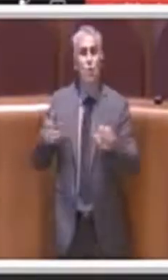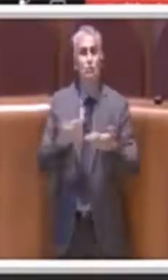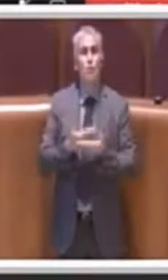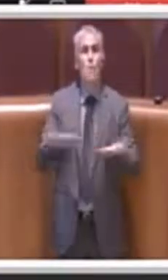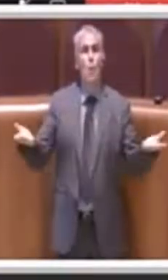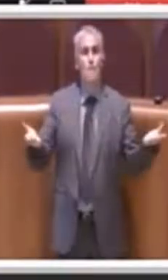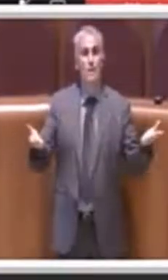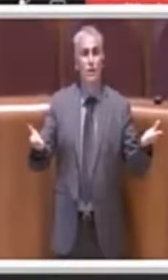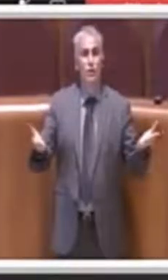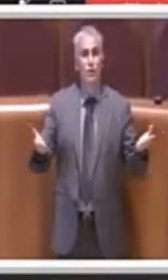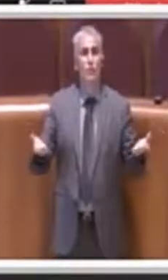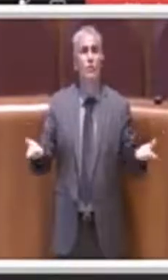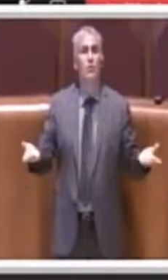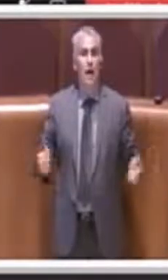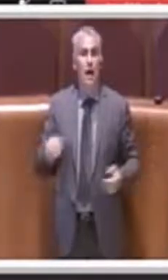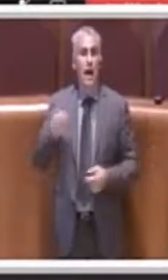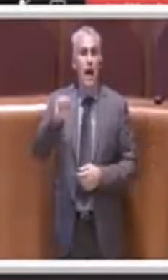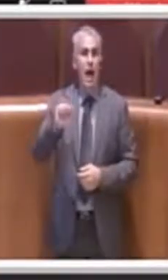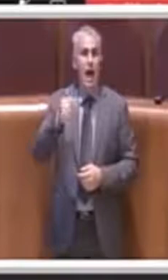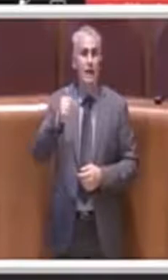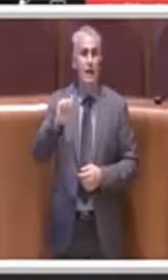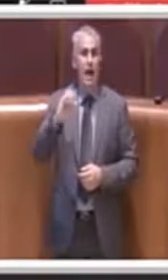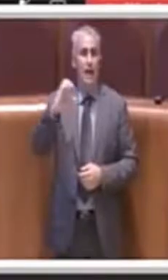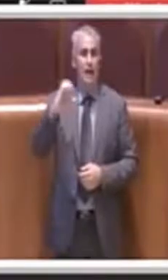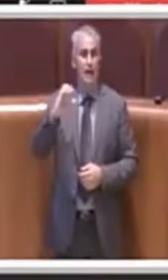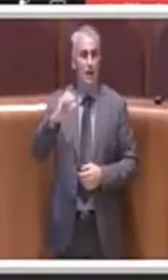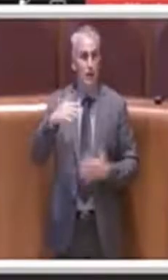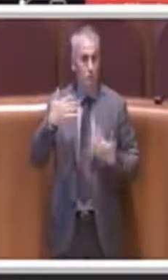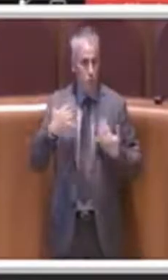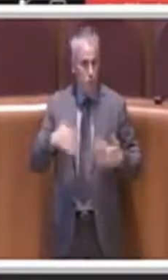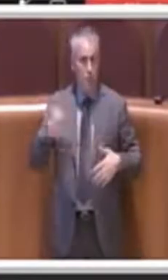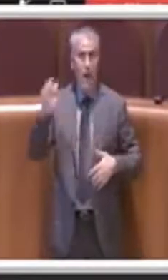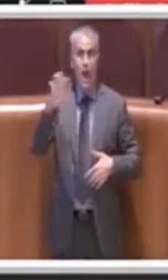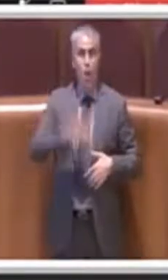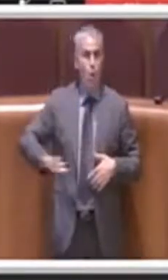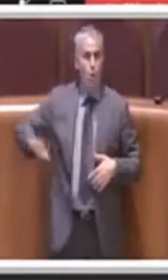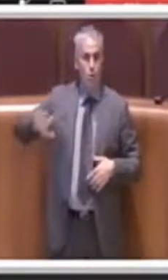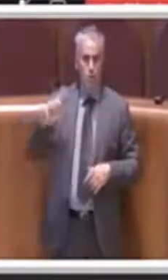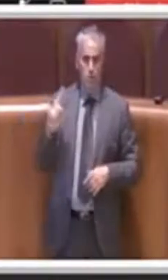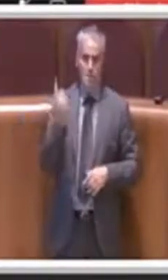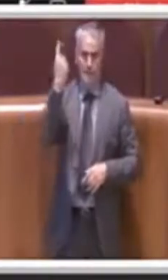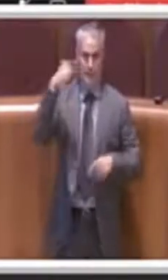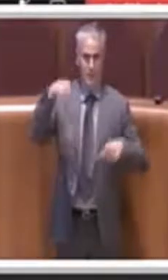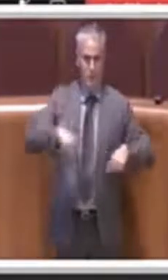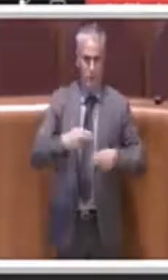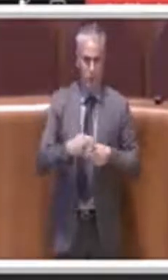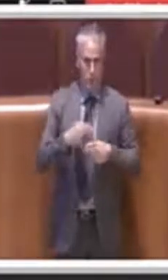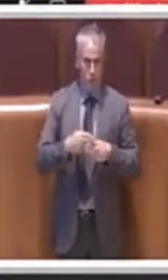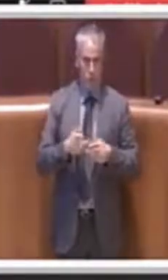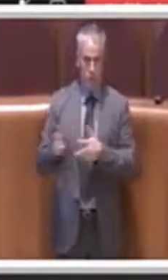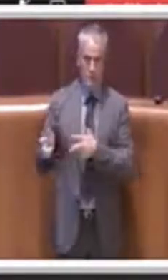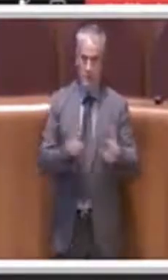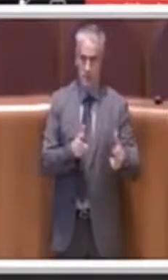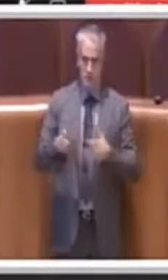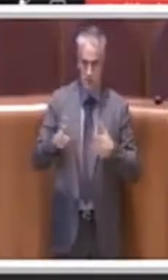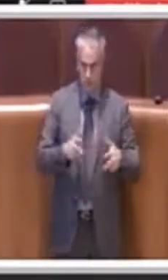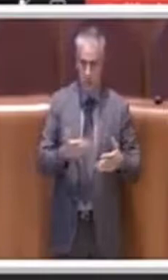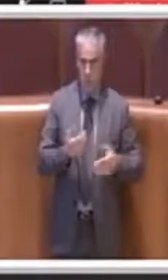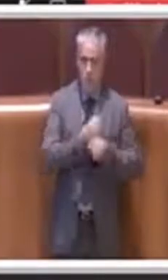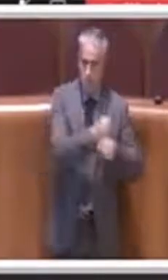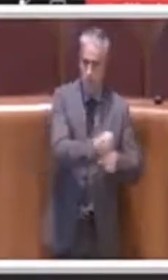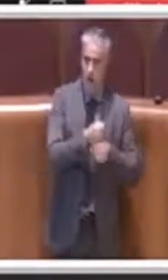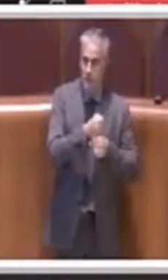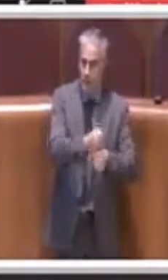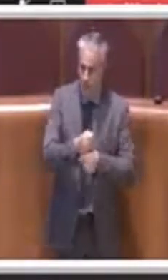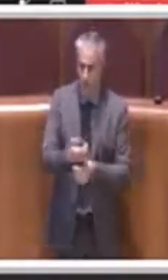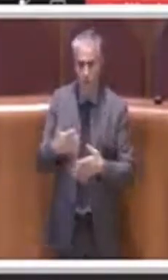forse anche d'Europa, che è appunto l'ATAC. Allora è evidente che l'amministrazione, o comunque diciamo che riguardano l'affidamento e tutto il